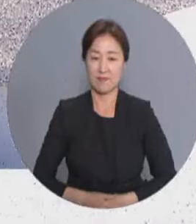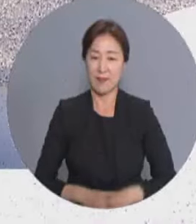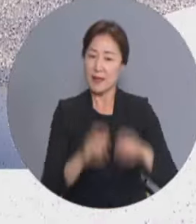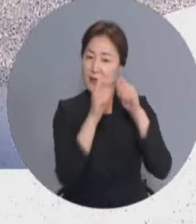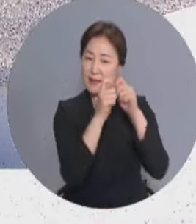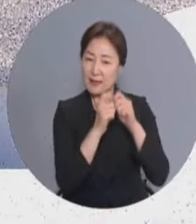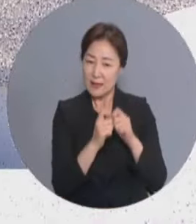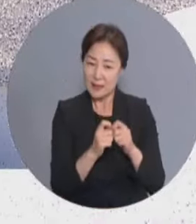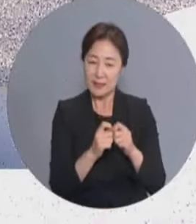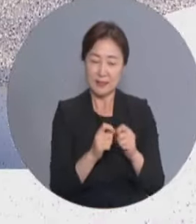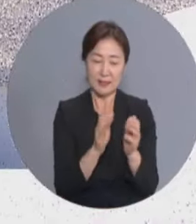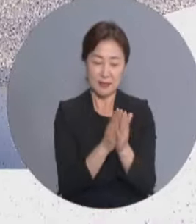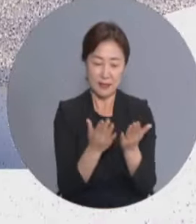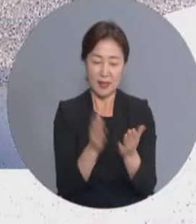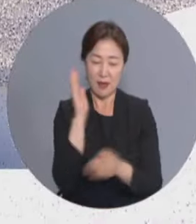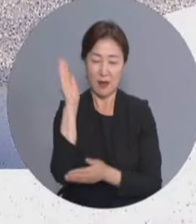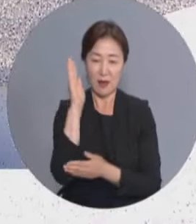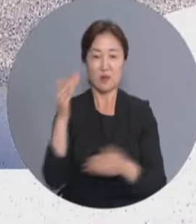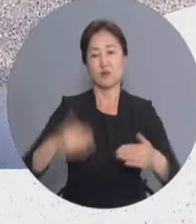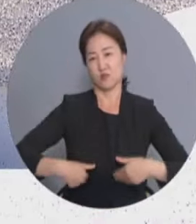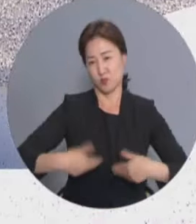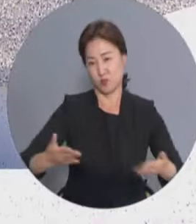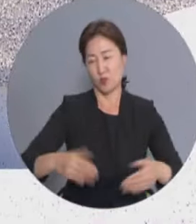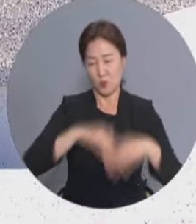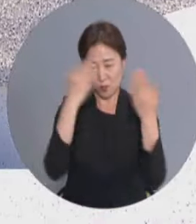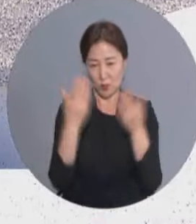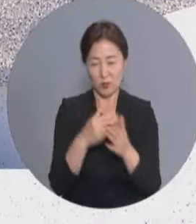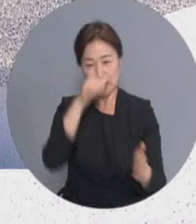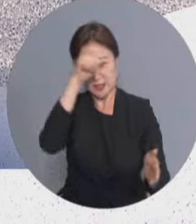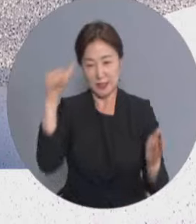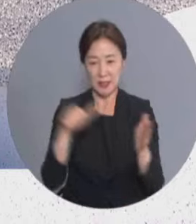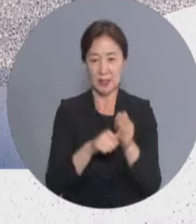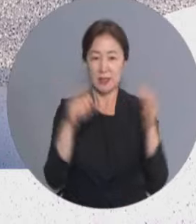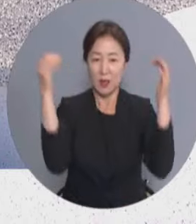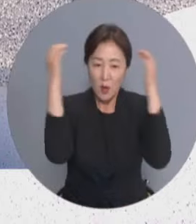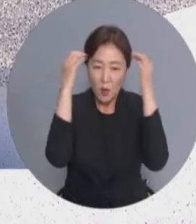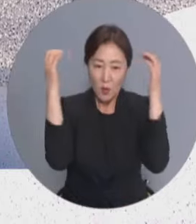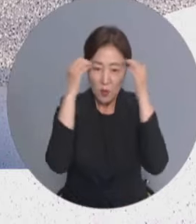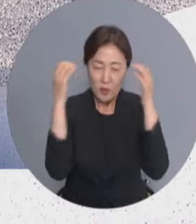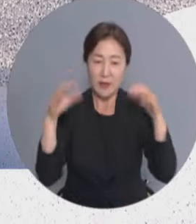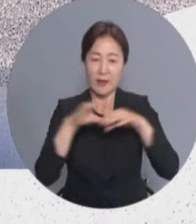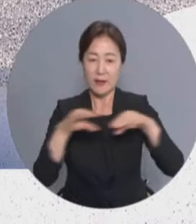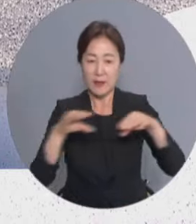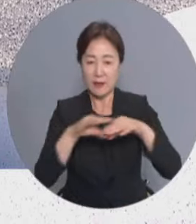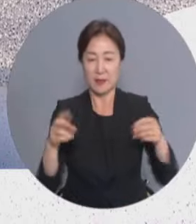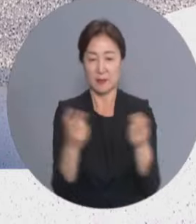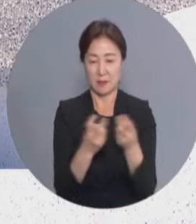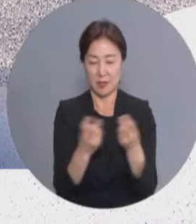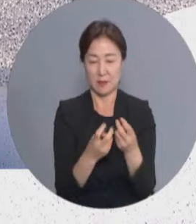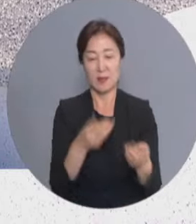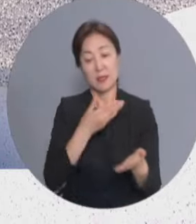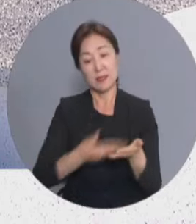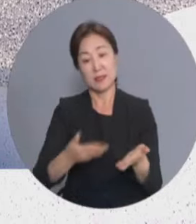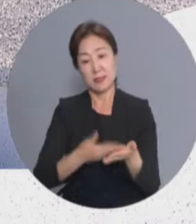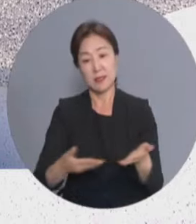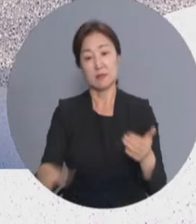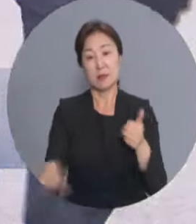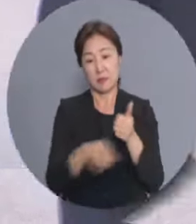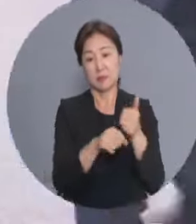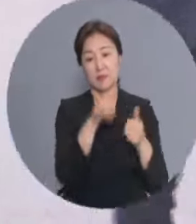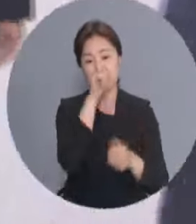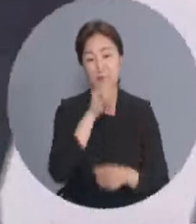설하지 아니하여도 모든 생사의 고를 다 해결하는 방법을 설명해 놨다 이렇게